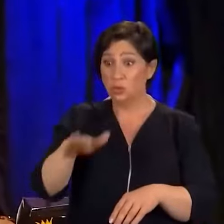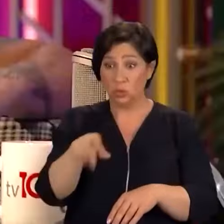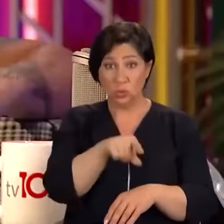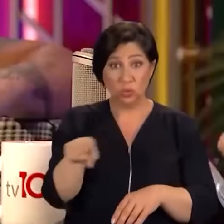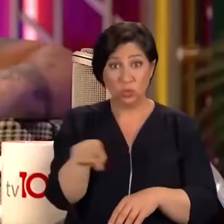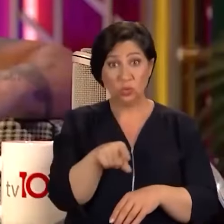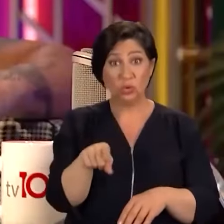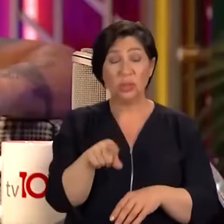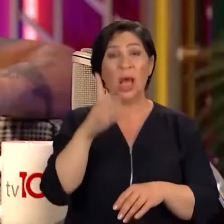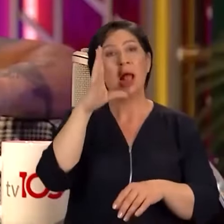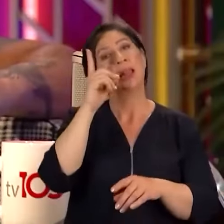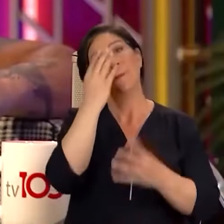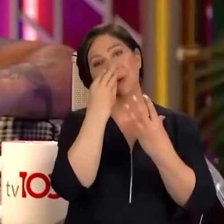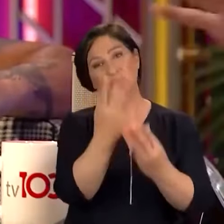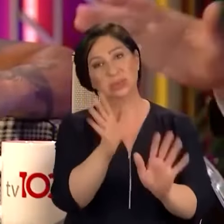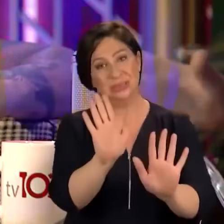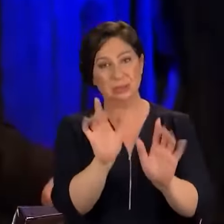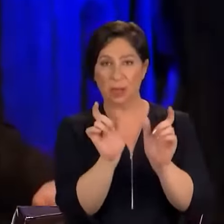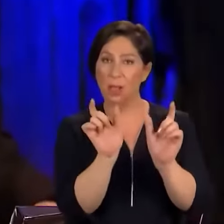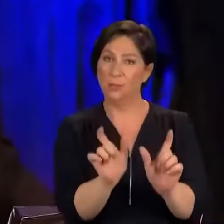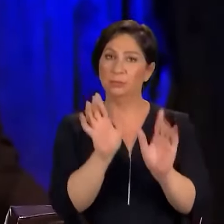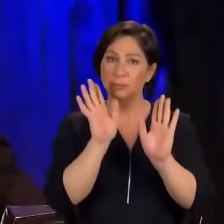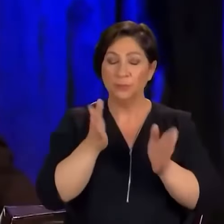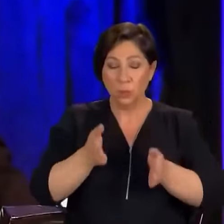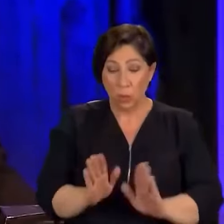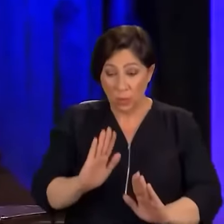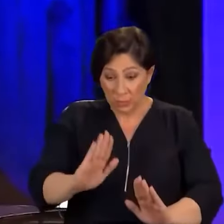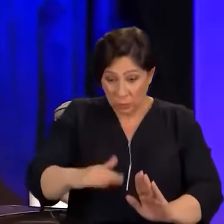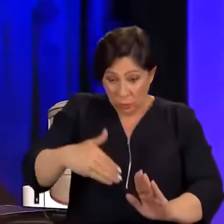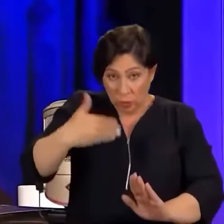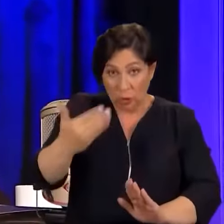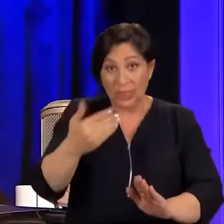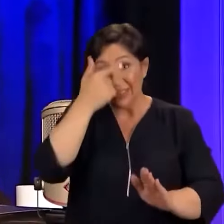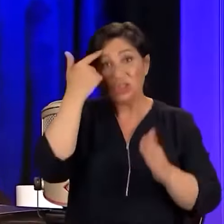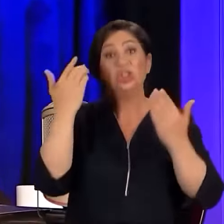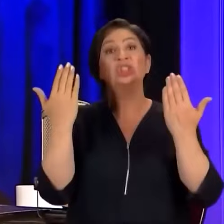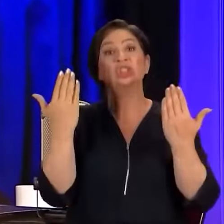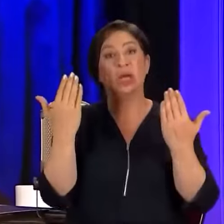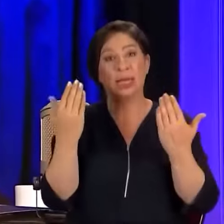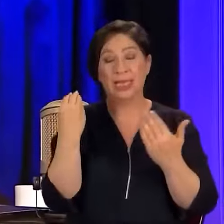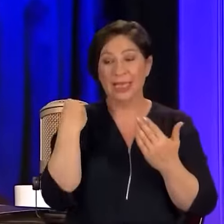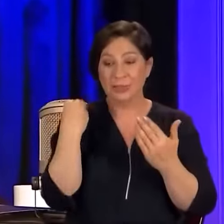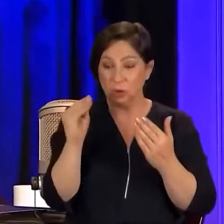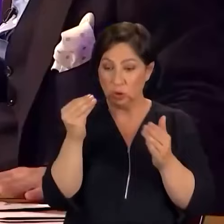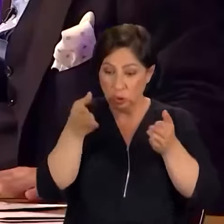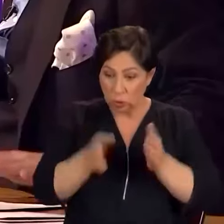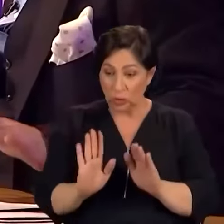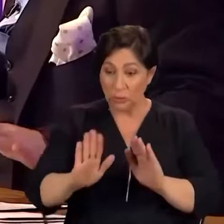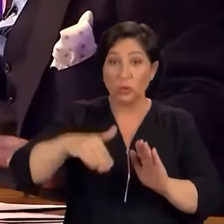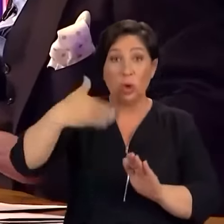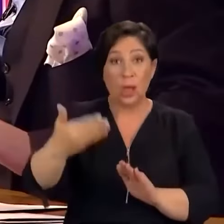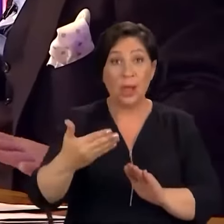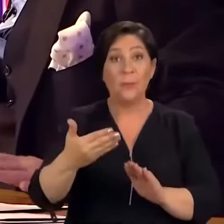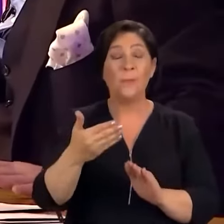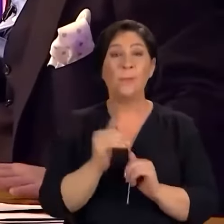da Allah bağışlasın, ondan sonra doğumundan sonra inşallah yeni çocuk da geldikten sonra